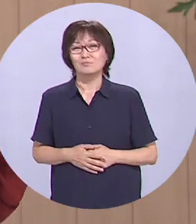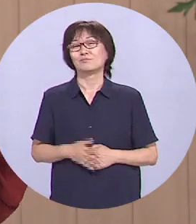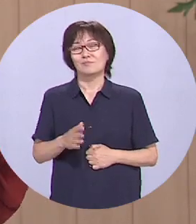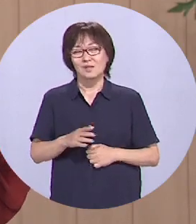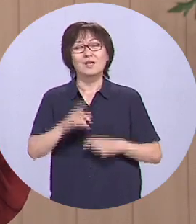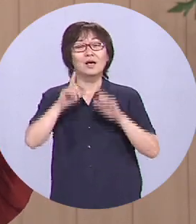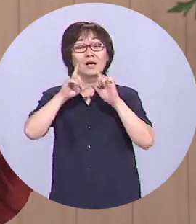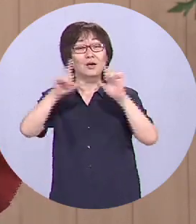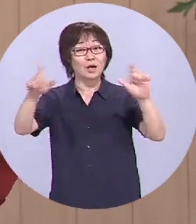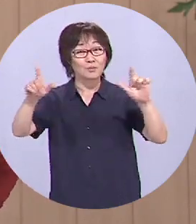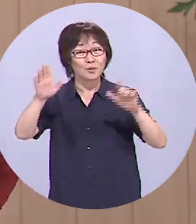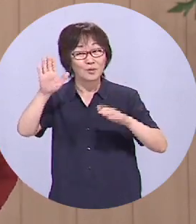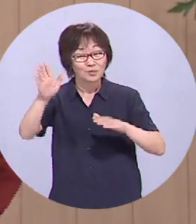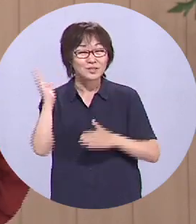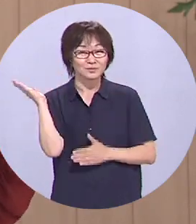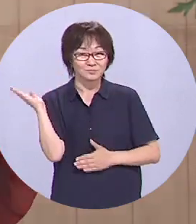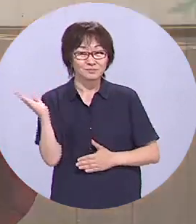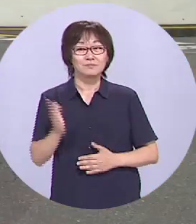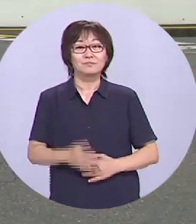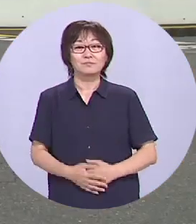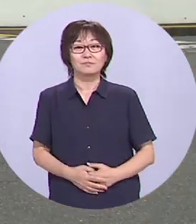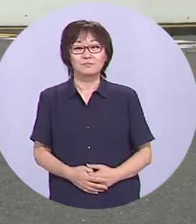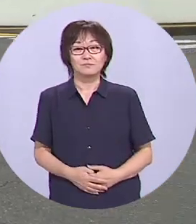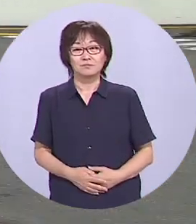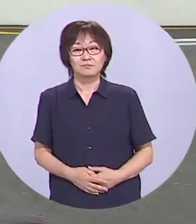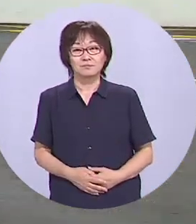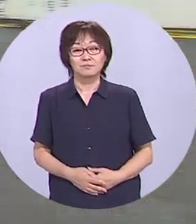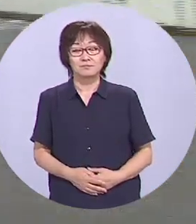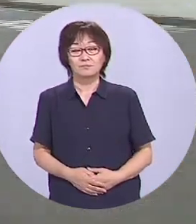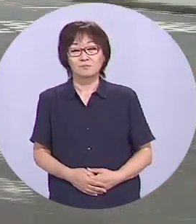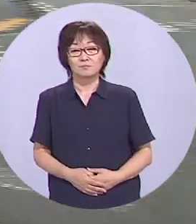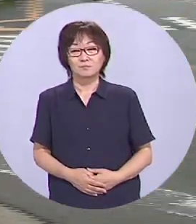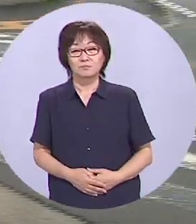ポートをしてくれました。ご覧ください。